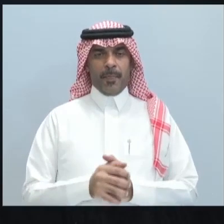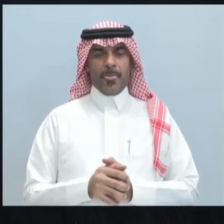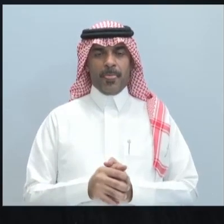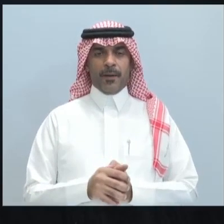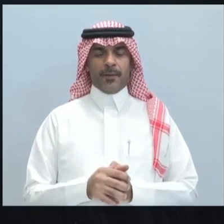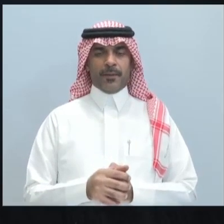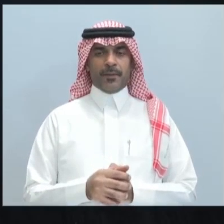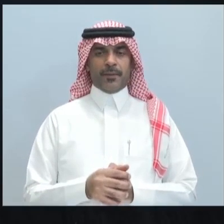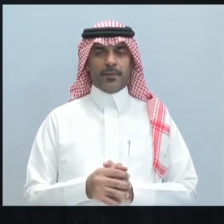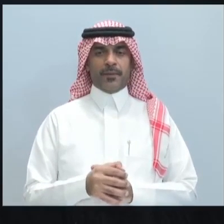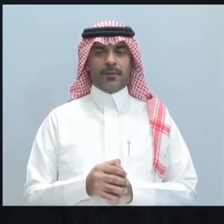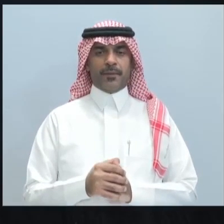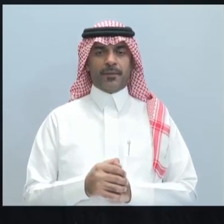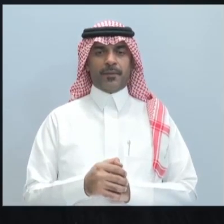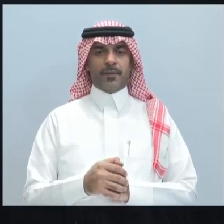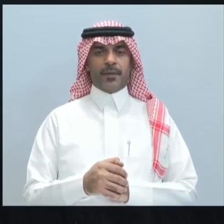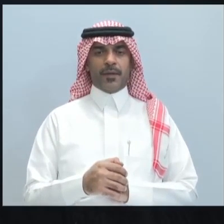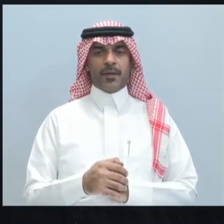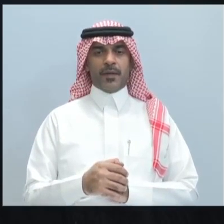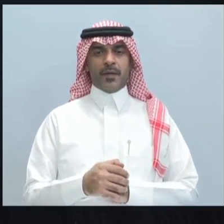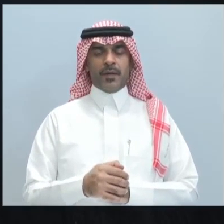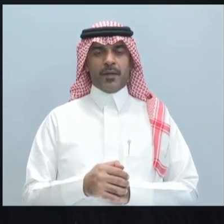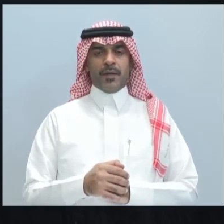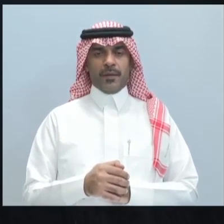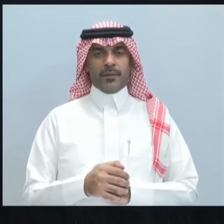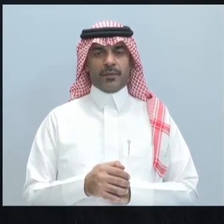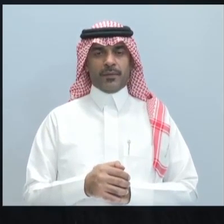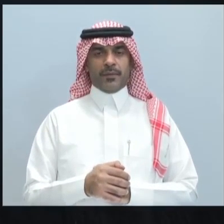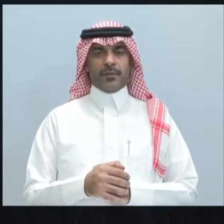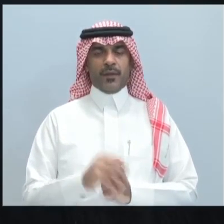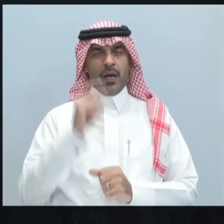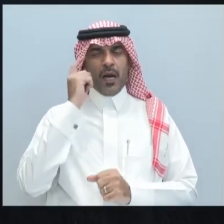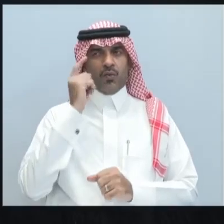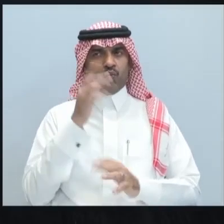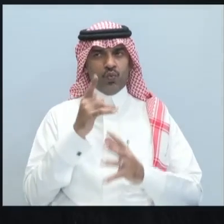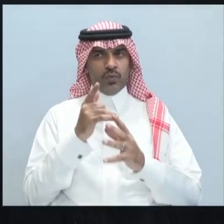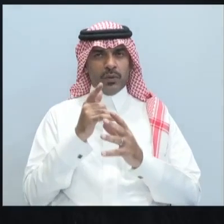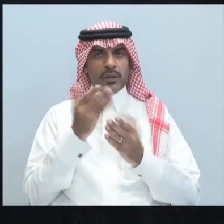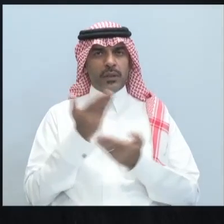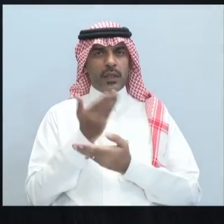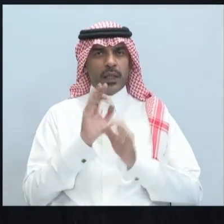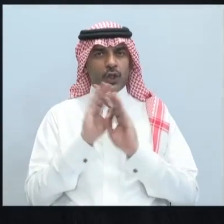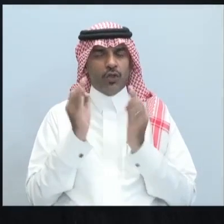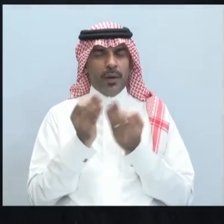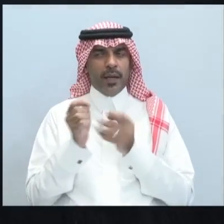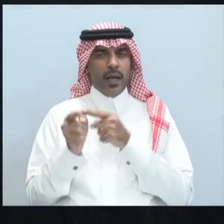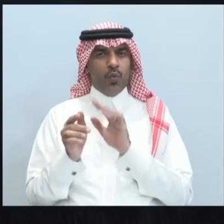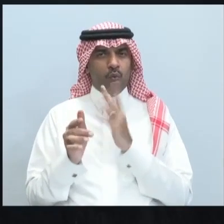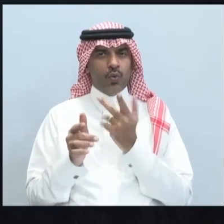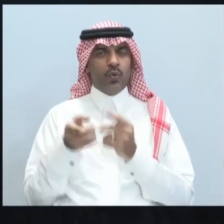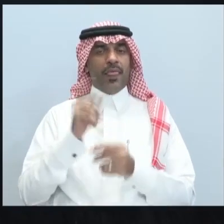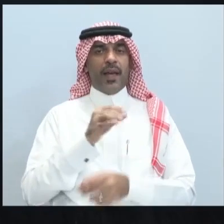ايضا الفائده من تعلم ومعرفه فروع الدراسات